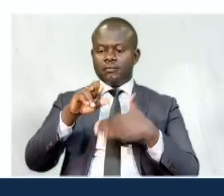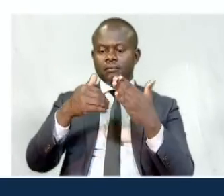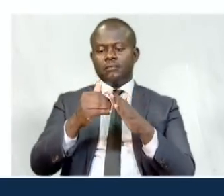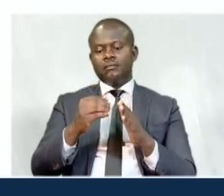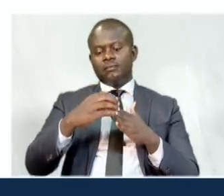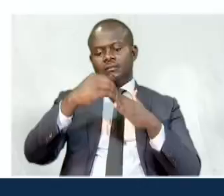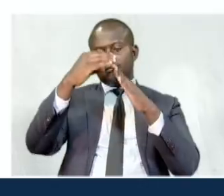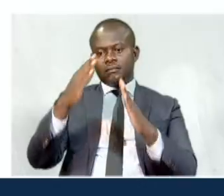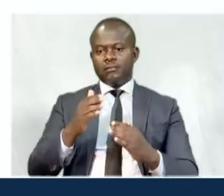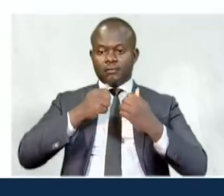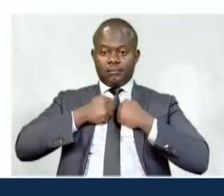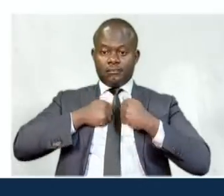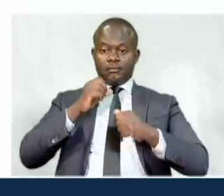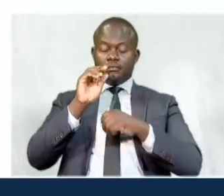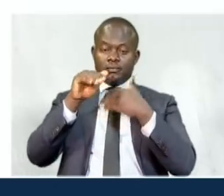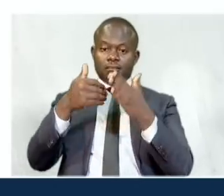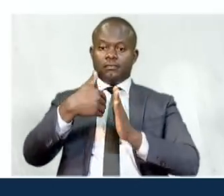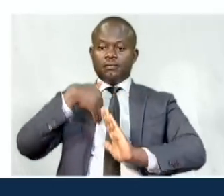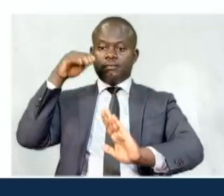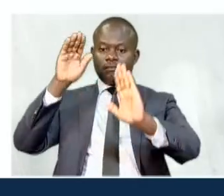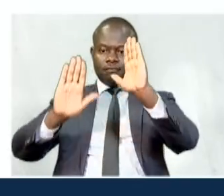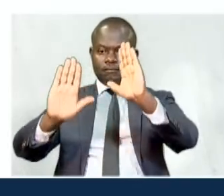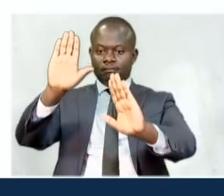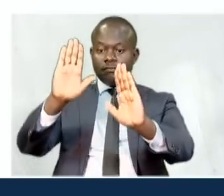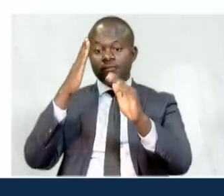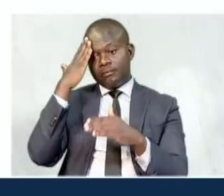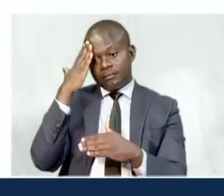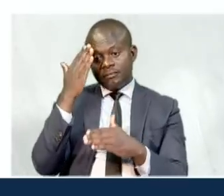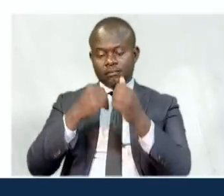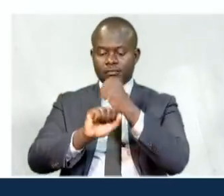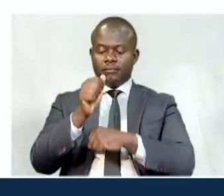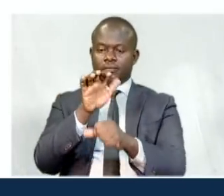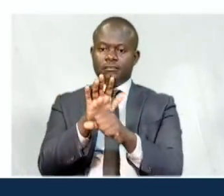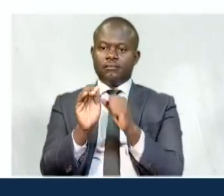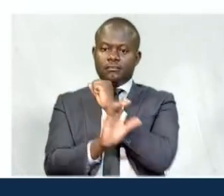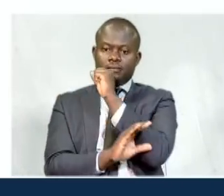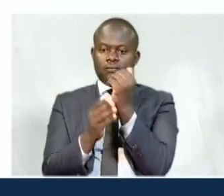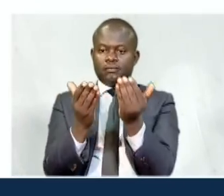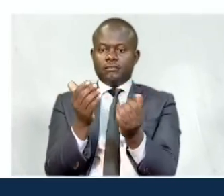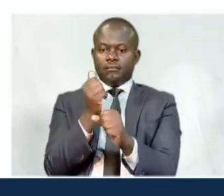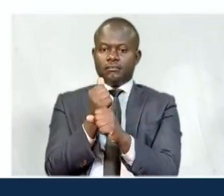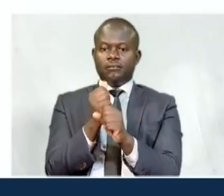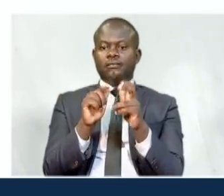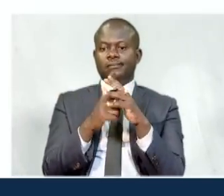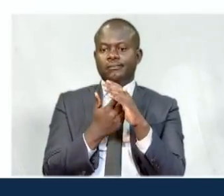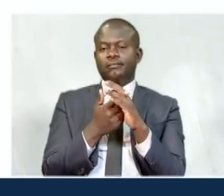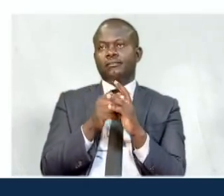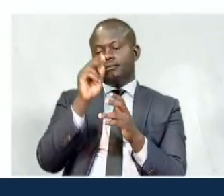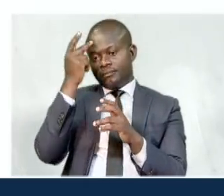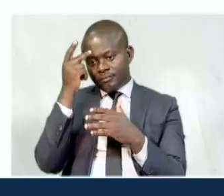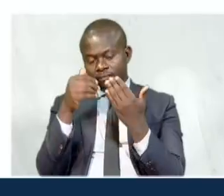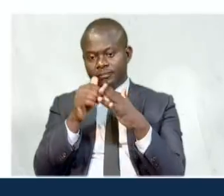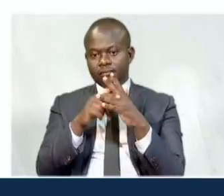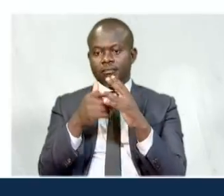ubutegetsi abanyarwanda cyangwa abaturage bafitemo uruhare. Murabizi ko hari ibikorwa byinshi hano mu gihugu bikorwa, uhereye kuri za politike, uhereye